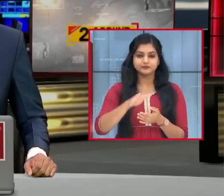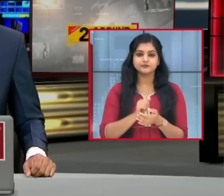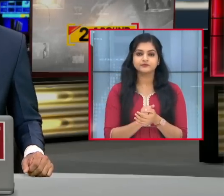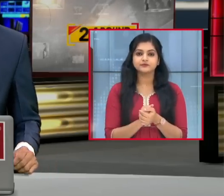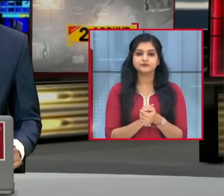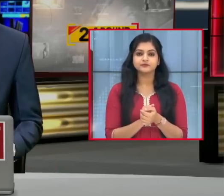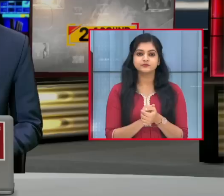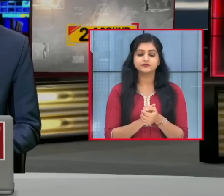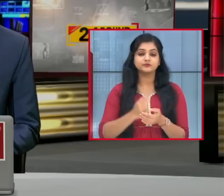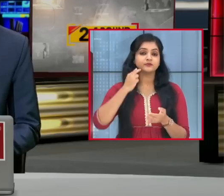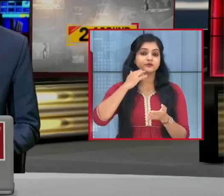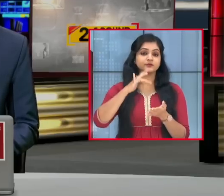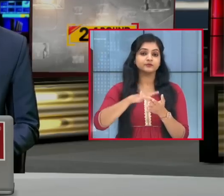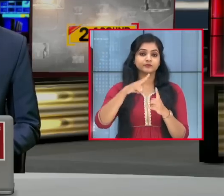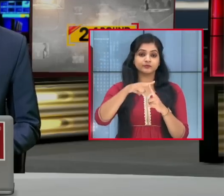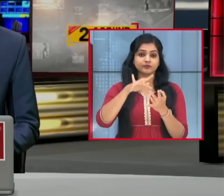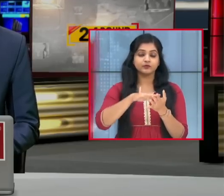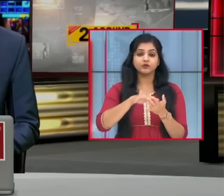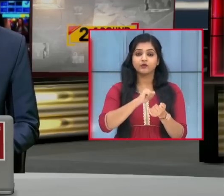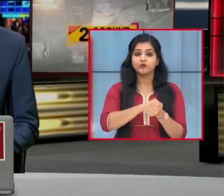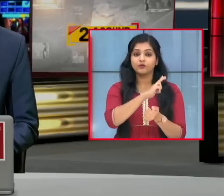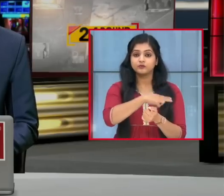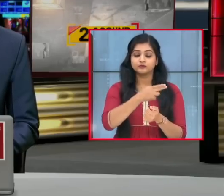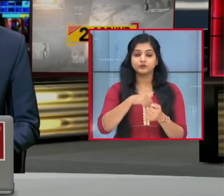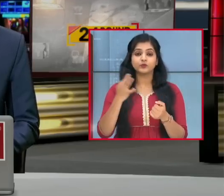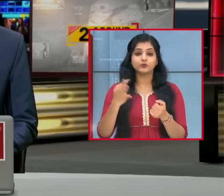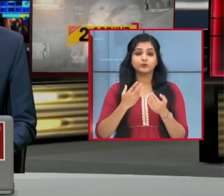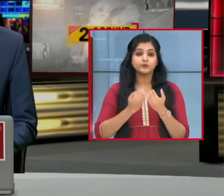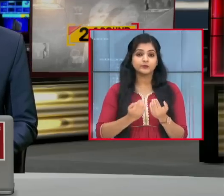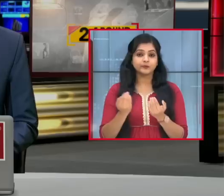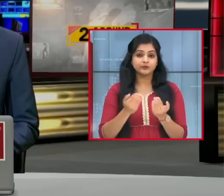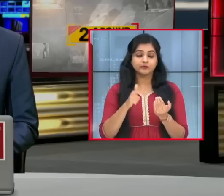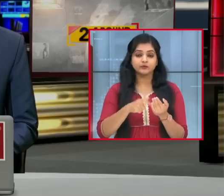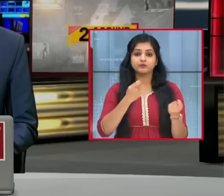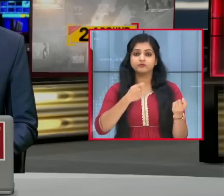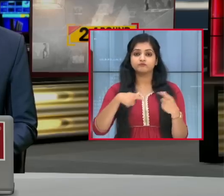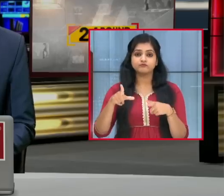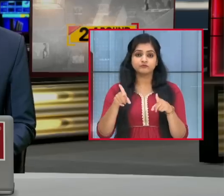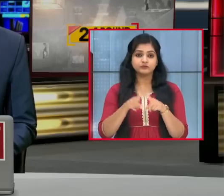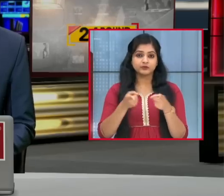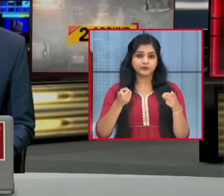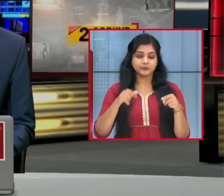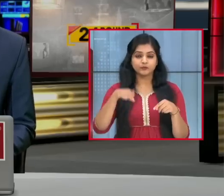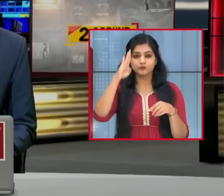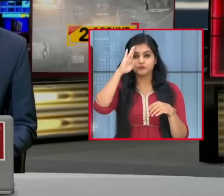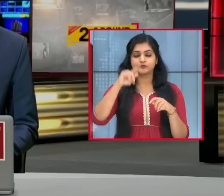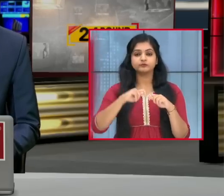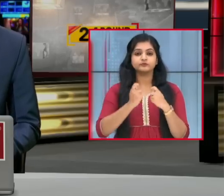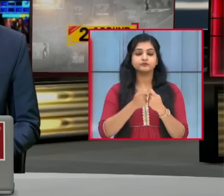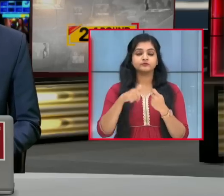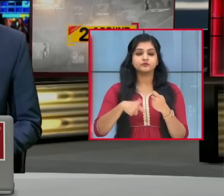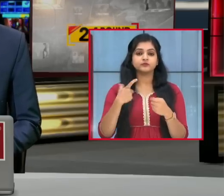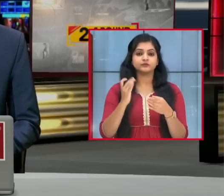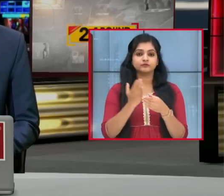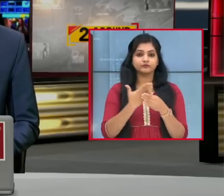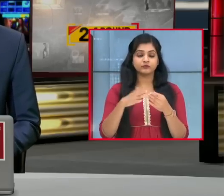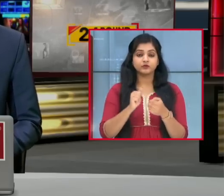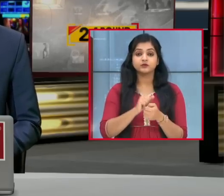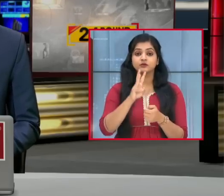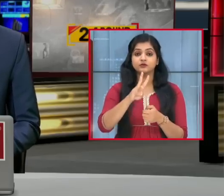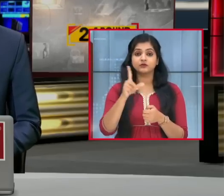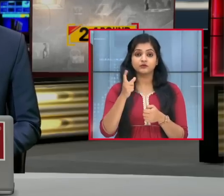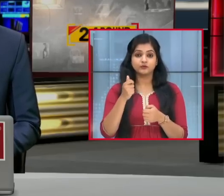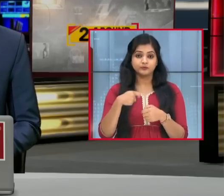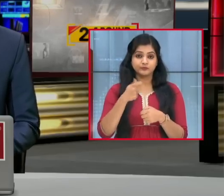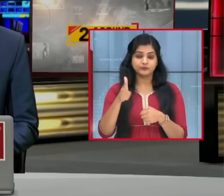വിശദമായി. തിരുവനന്തപുരത്ത് തൈക്കാൾ ആശുപത്രിയിൽ നവജാത ശിശുവിനെ വിൽപ്പന നടത്തിയ സംഭവത്തിൽ പോലീസ് കേസെടുത്തു. 3 ലക്ഷം രൂപ